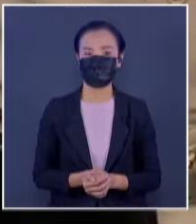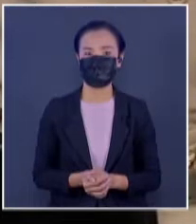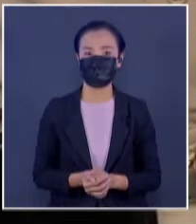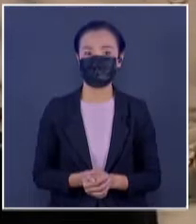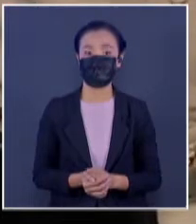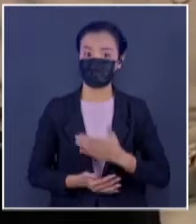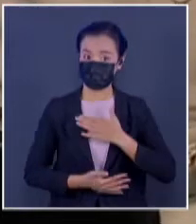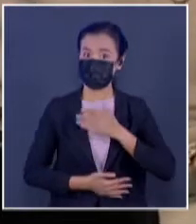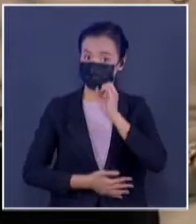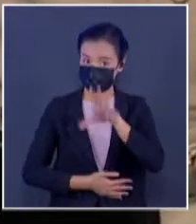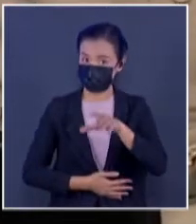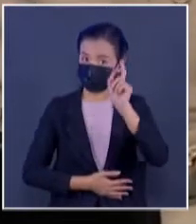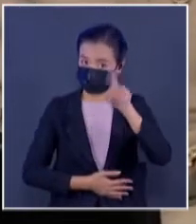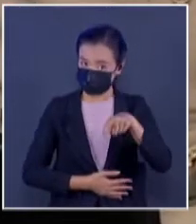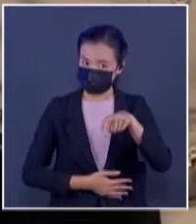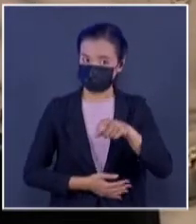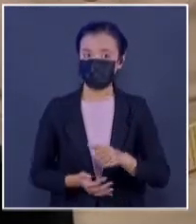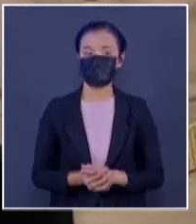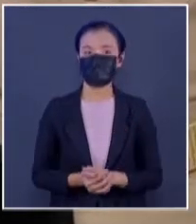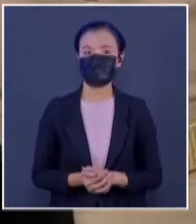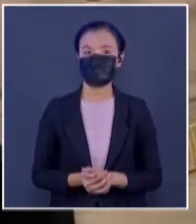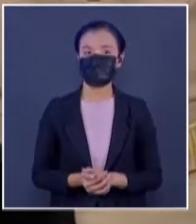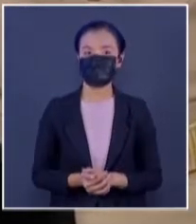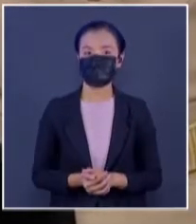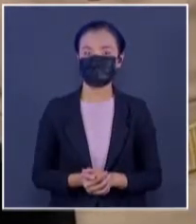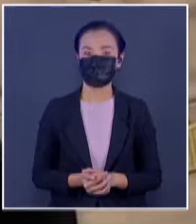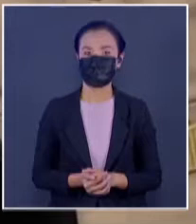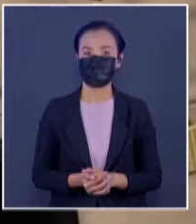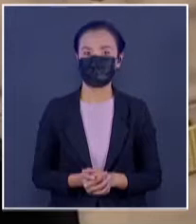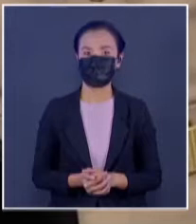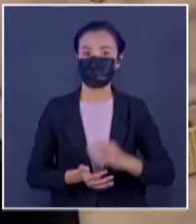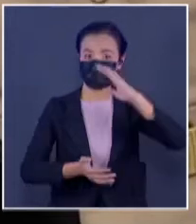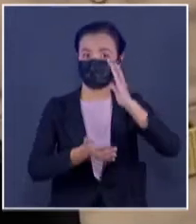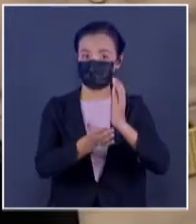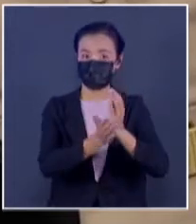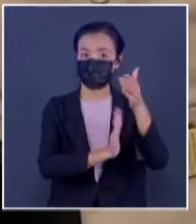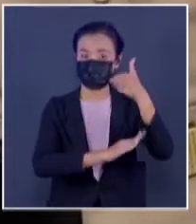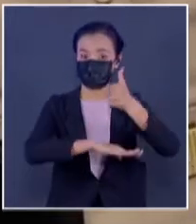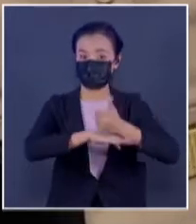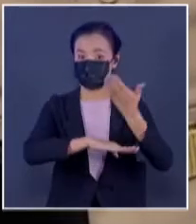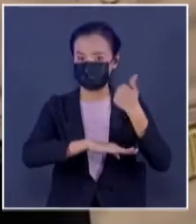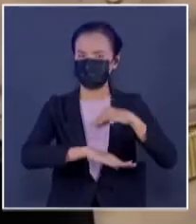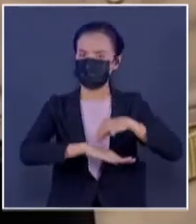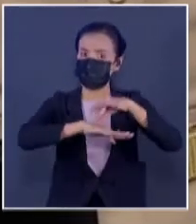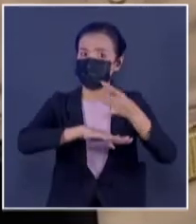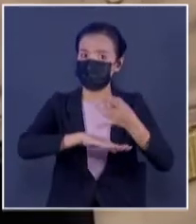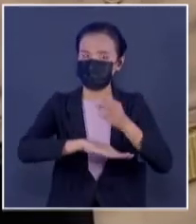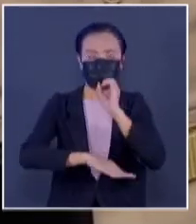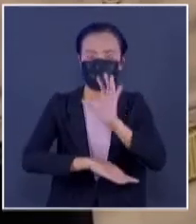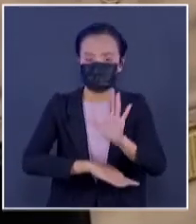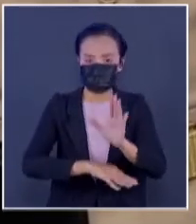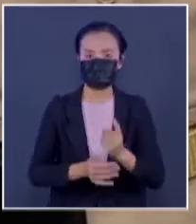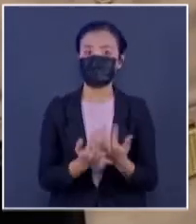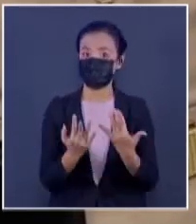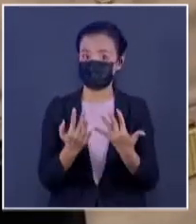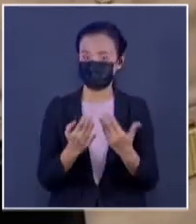ผมจะต้องบอกคุณไหม เท่ากับว่าบิ๊กแปะนี่แน่ๆแล้วแต่จะเข้ามาทำอะไรยังไม่บอก รอดู เดี๋ยวว่